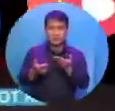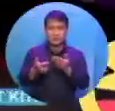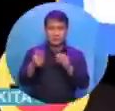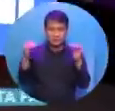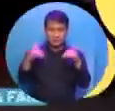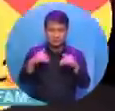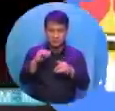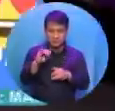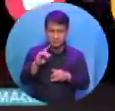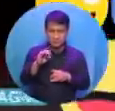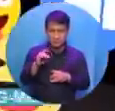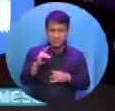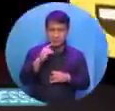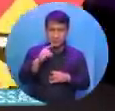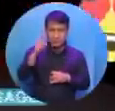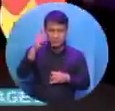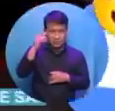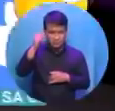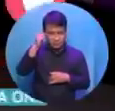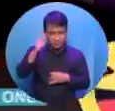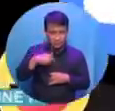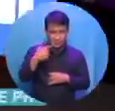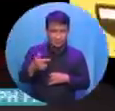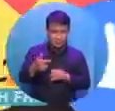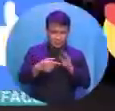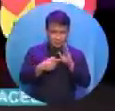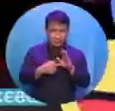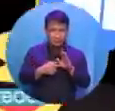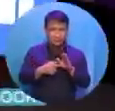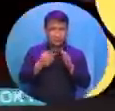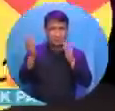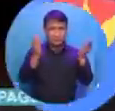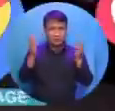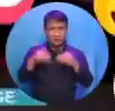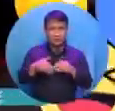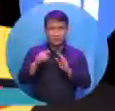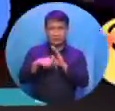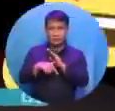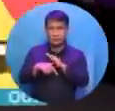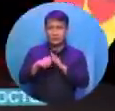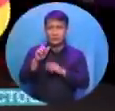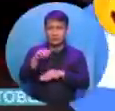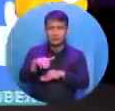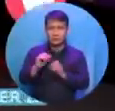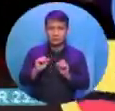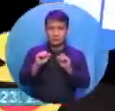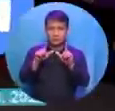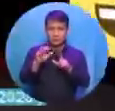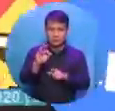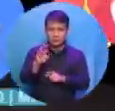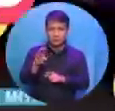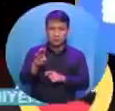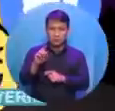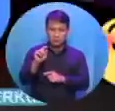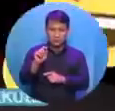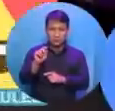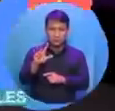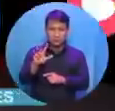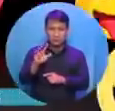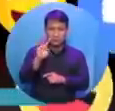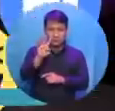media conference. Lalo na si Idol Raffy at ang Liga ng Taga-Servisyo Publiko. Mamaya po yan na live yan sa Facebook page ng